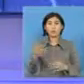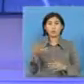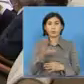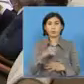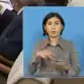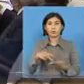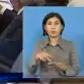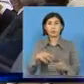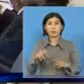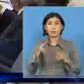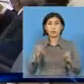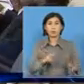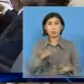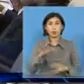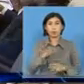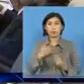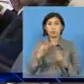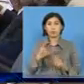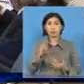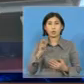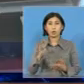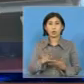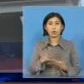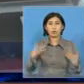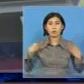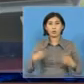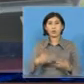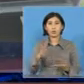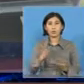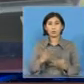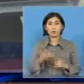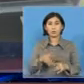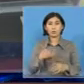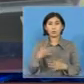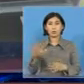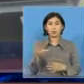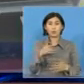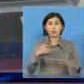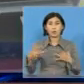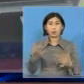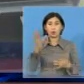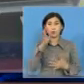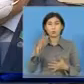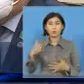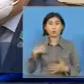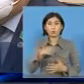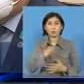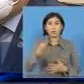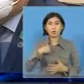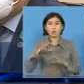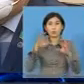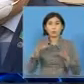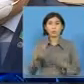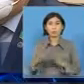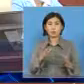тұрысында қадағалауға жол ашпақ. Қазір қалай болса солай кину белең алды. Бұдан былай әртістердің концерт кезіндегі мінез құлқына дейін